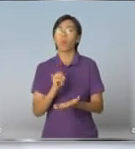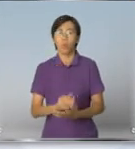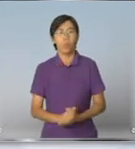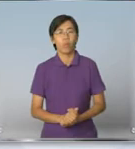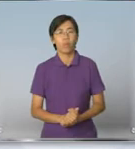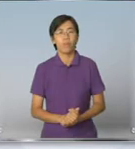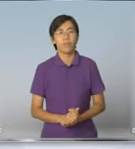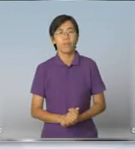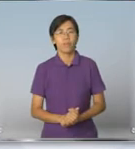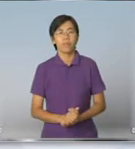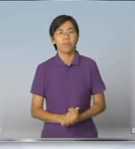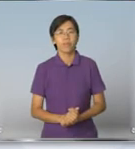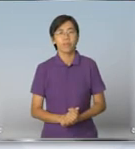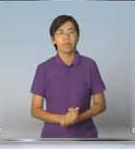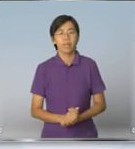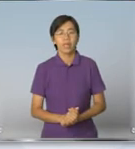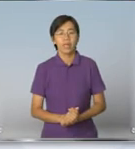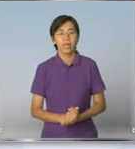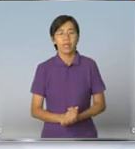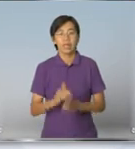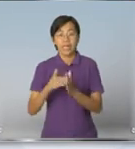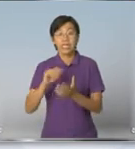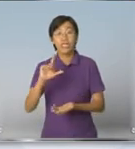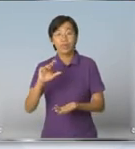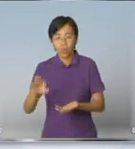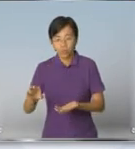ล้วก็เป็นสีชมพูอีก1หยดค่ะ ครับ